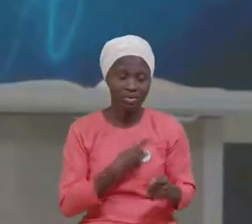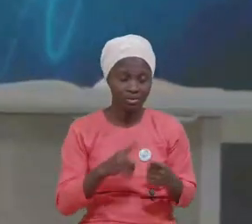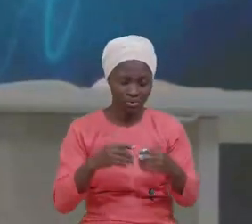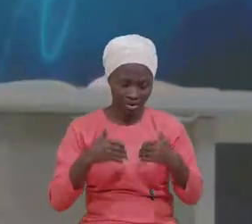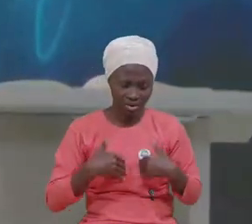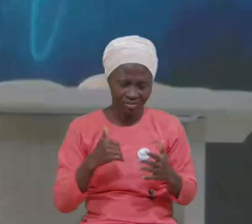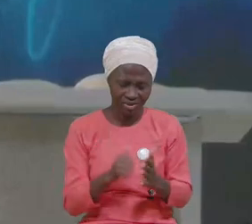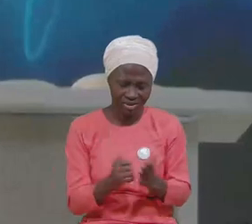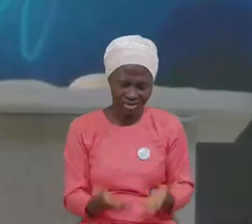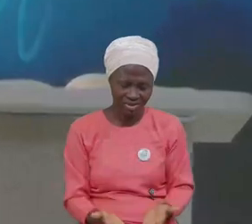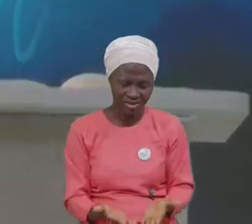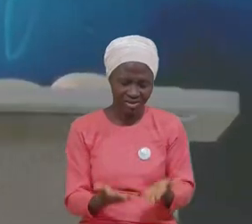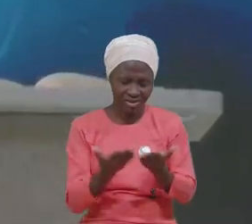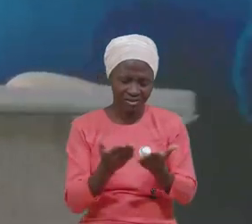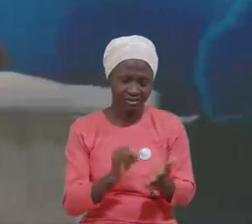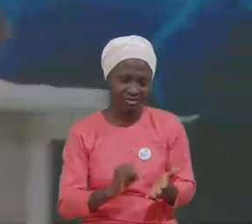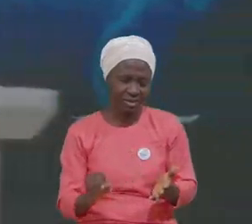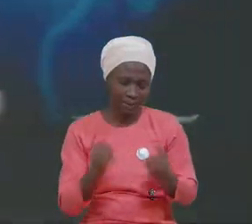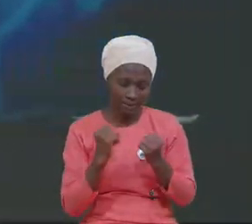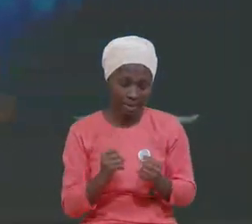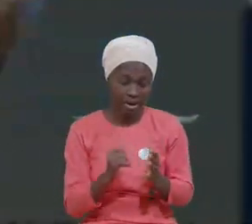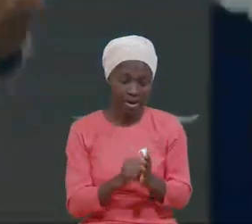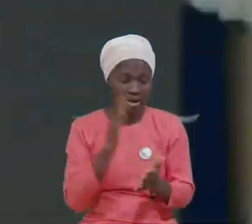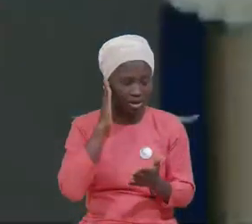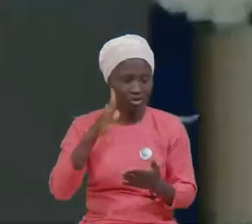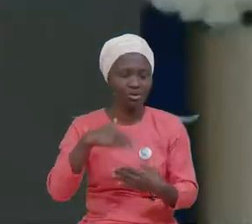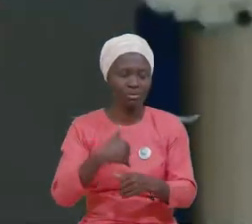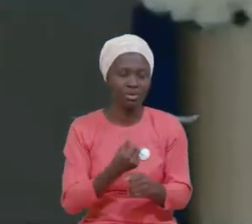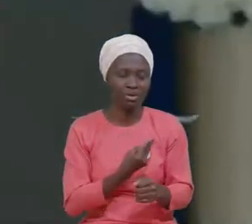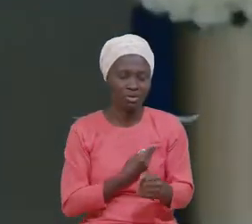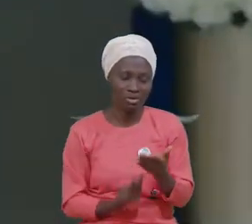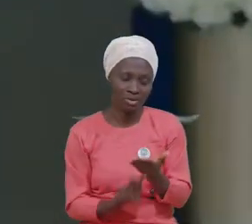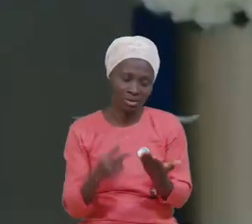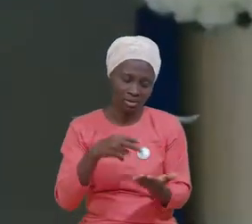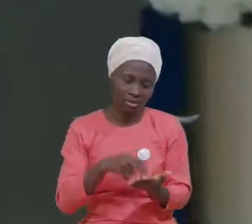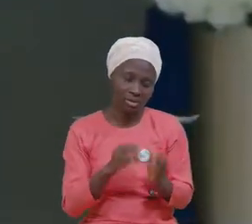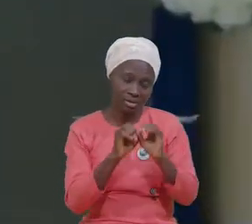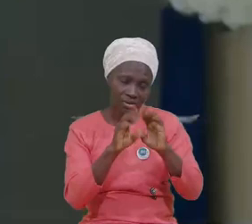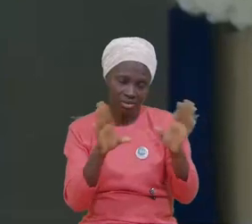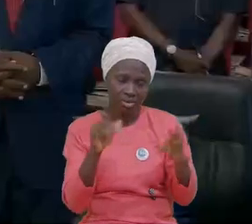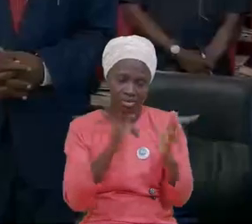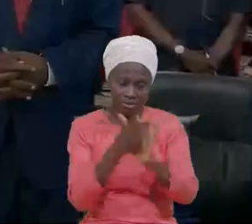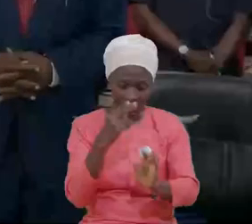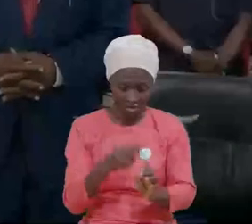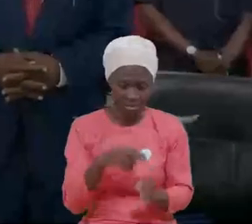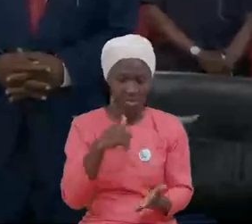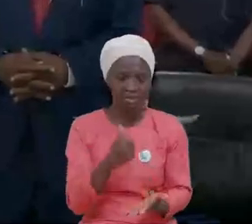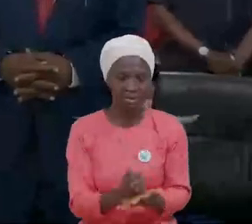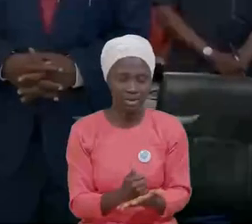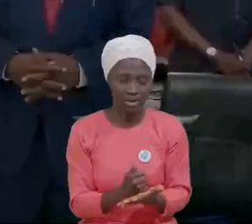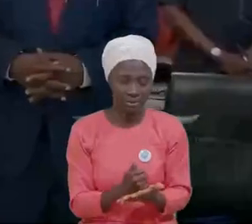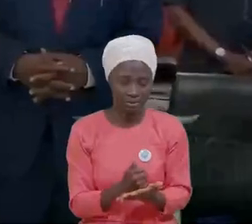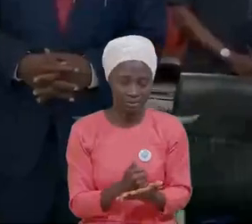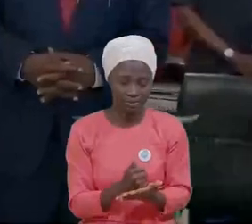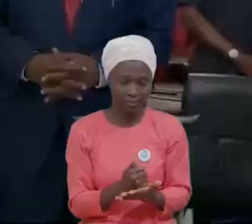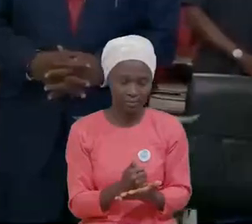amène-nous à avoir cette puissance d'élévation qui nous amènera à nous lever et à briller au nom de